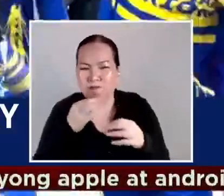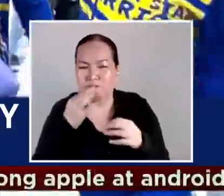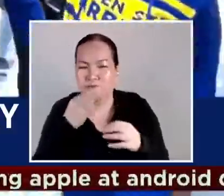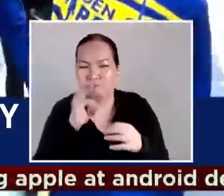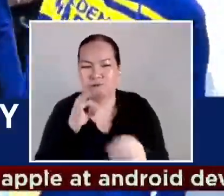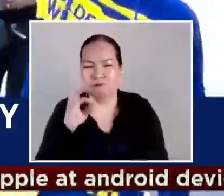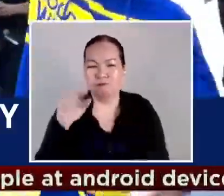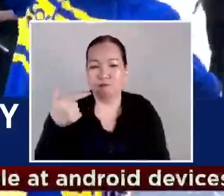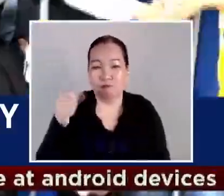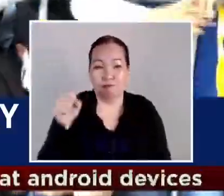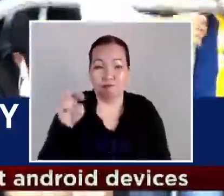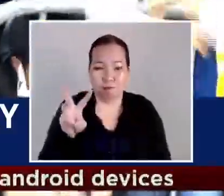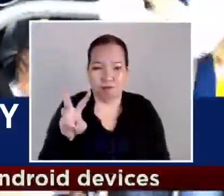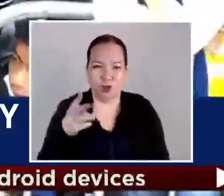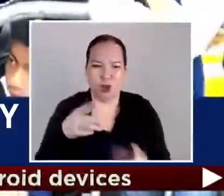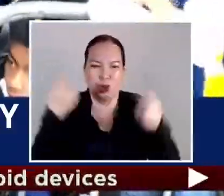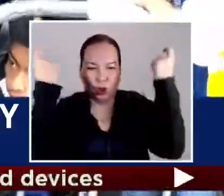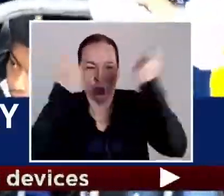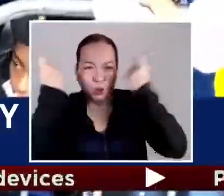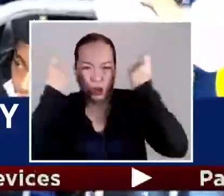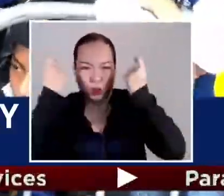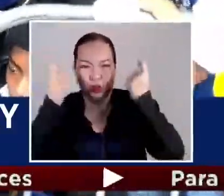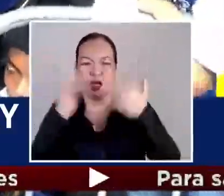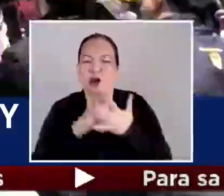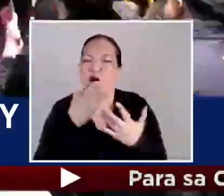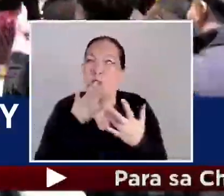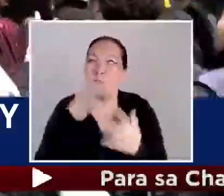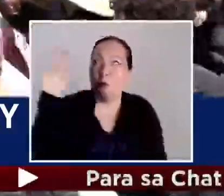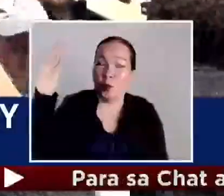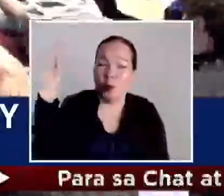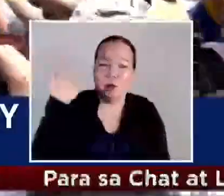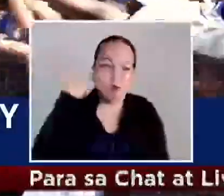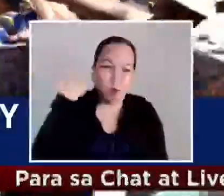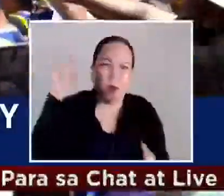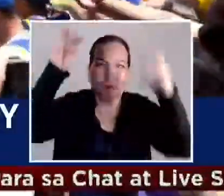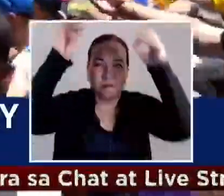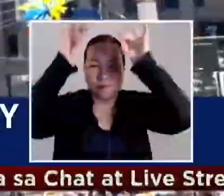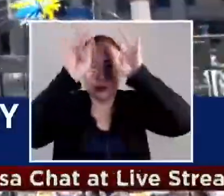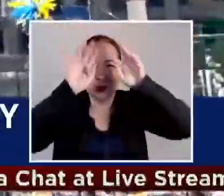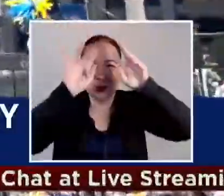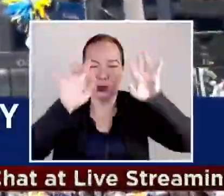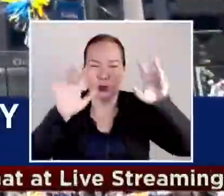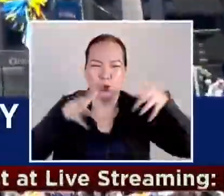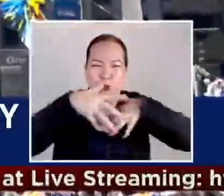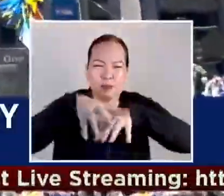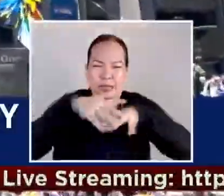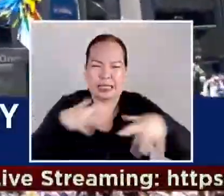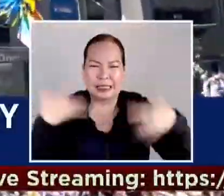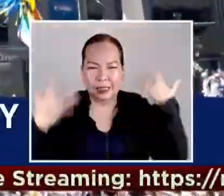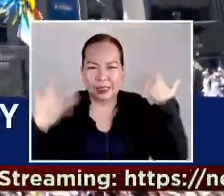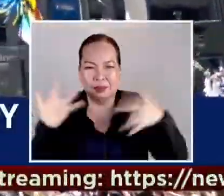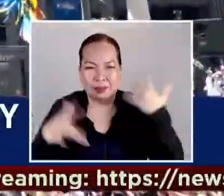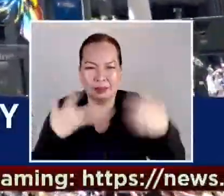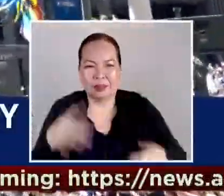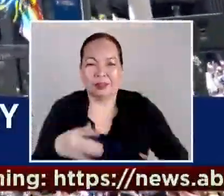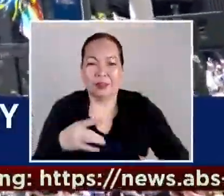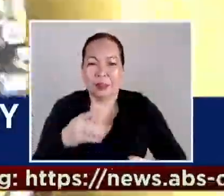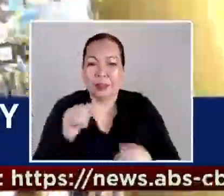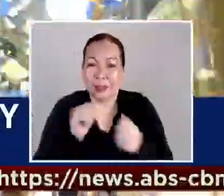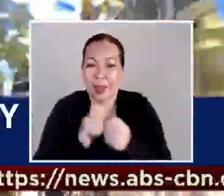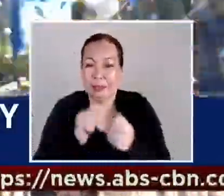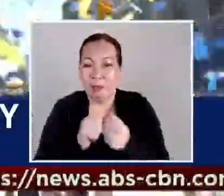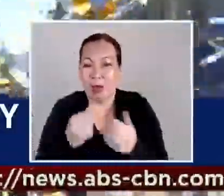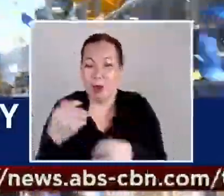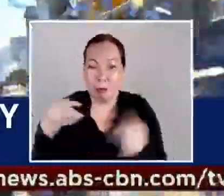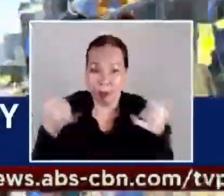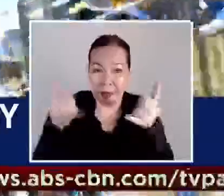NBA Championship. Umula ng blue and gold confetti habang umarangkada mga double-decker bus sakay ang mga players at coaches. Kaya